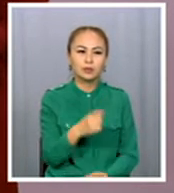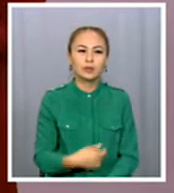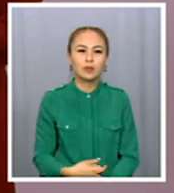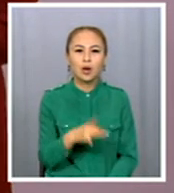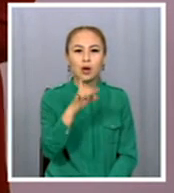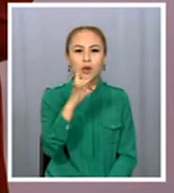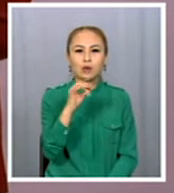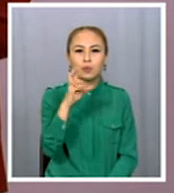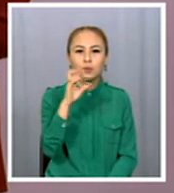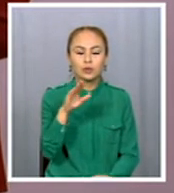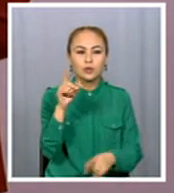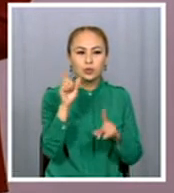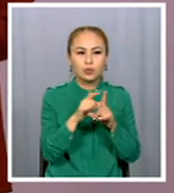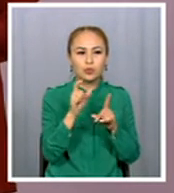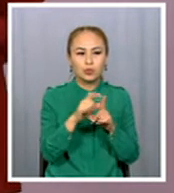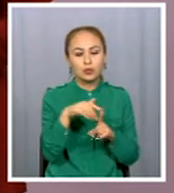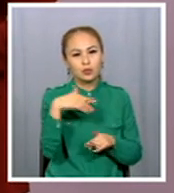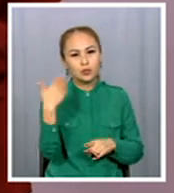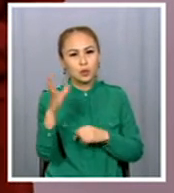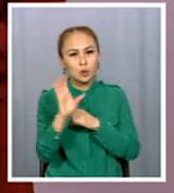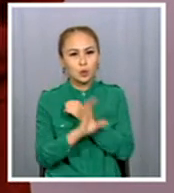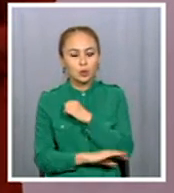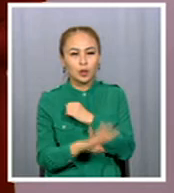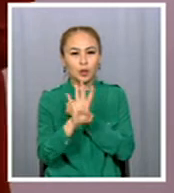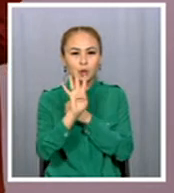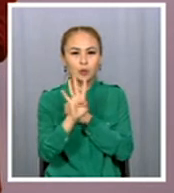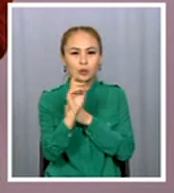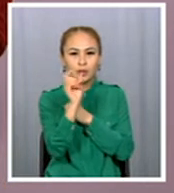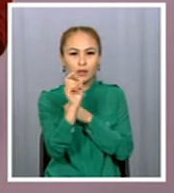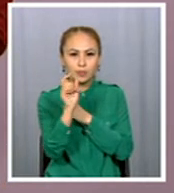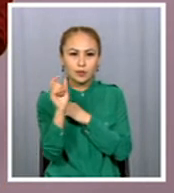робот сөзінің соңынан төрт әріпті,